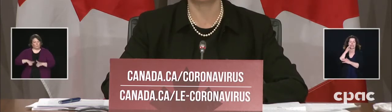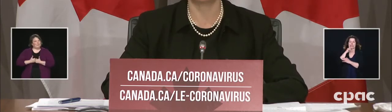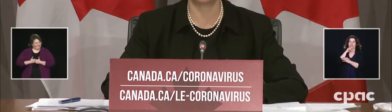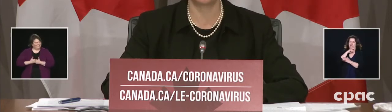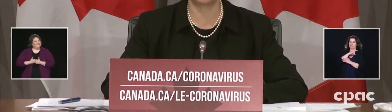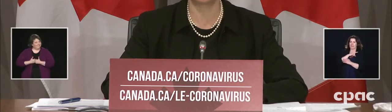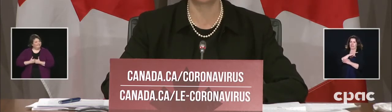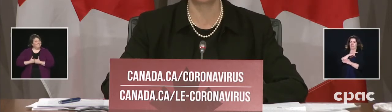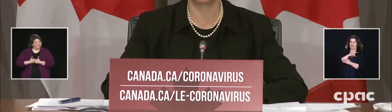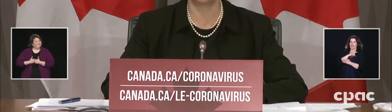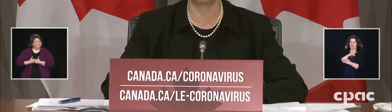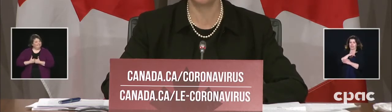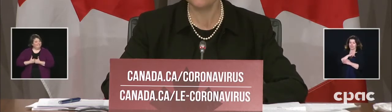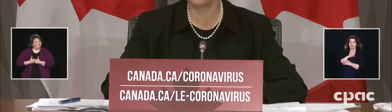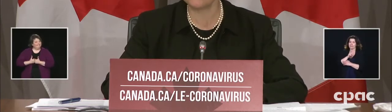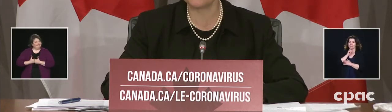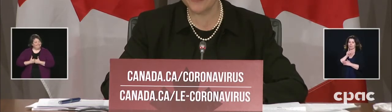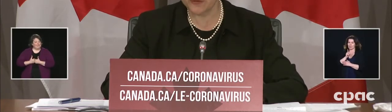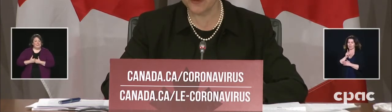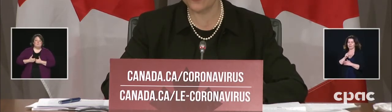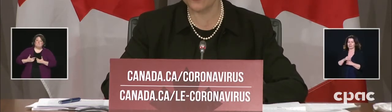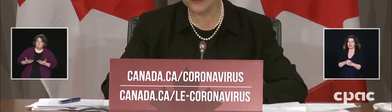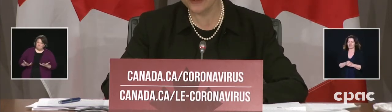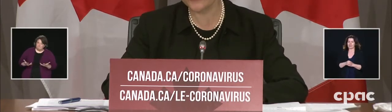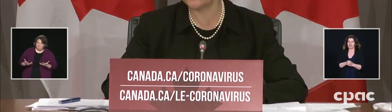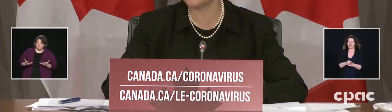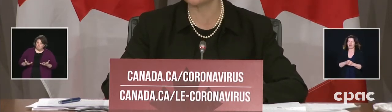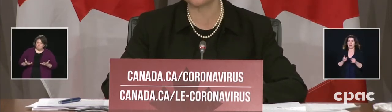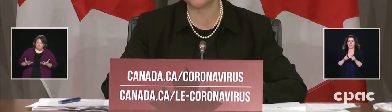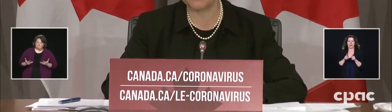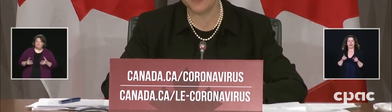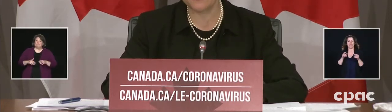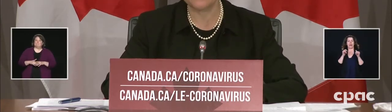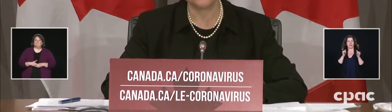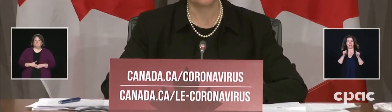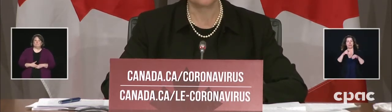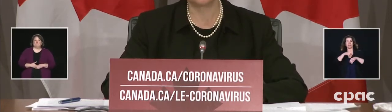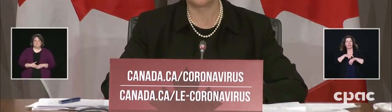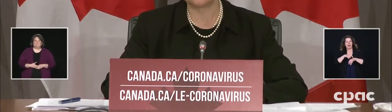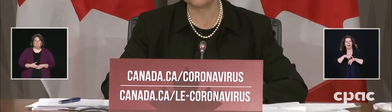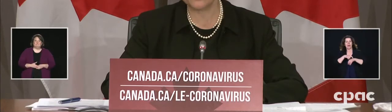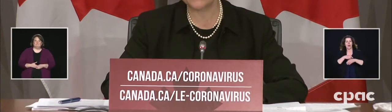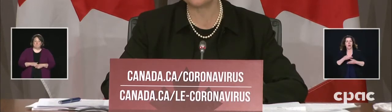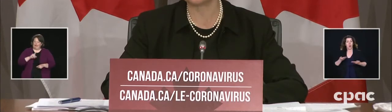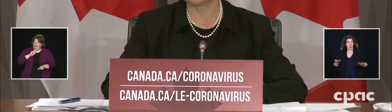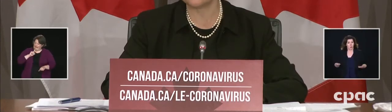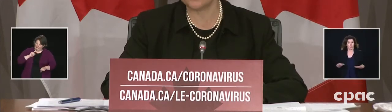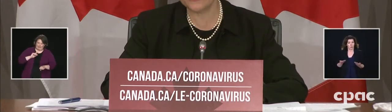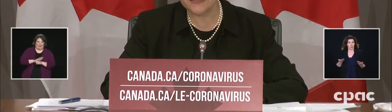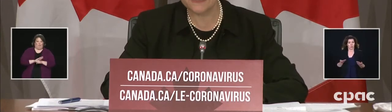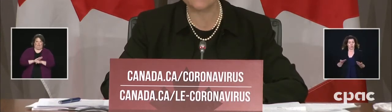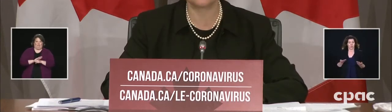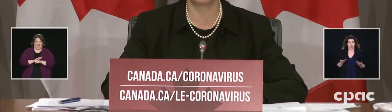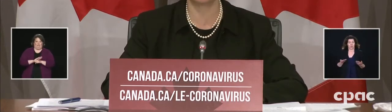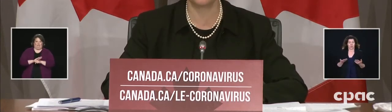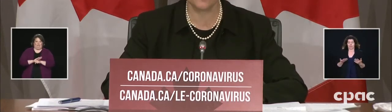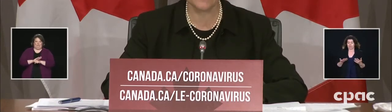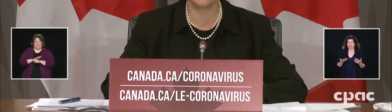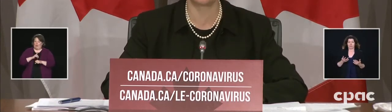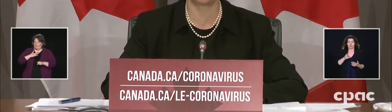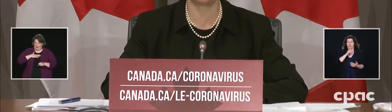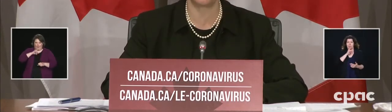aussi que je suis plus convaincue aujourd'hui que jamais qu'avoir des